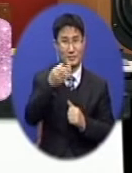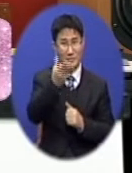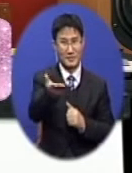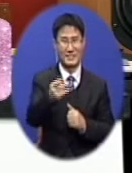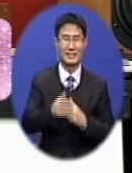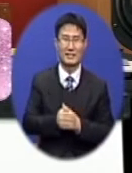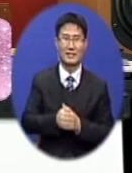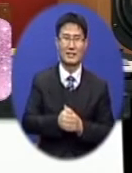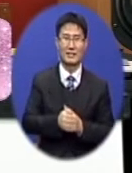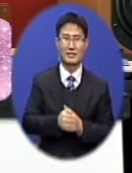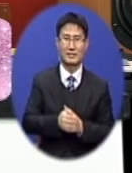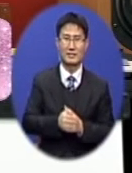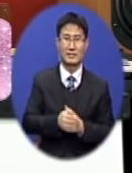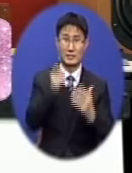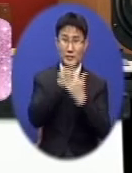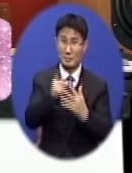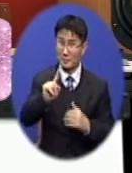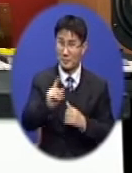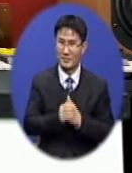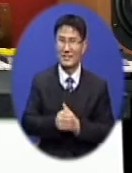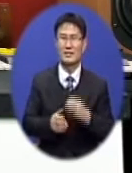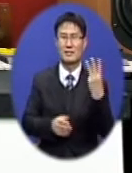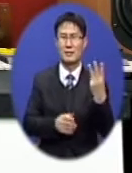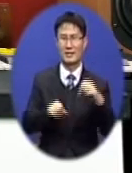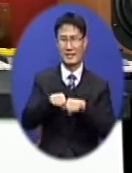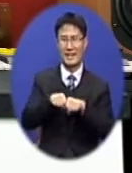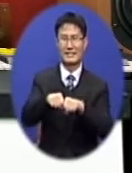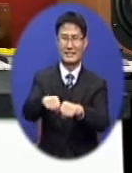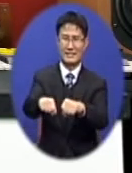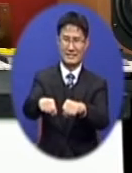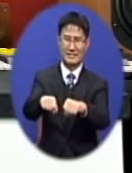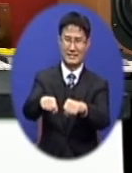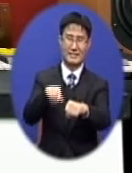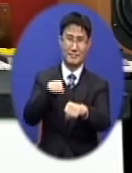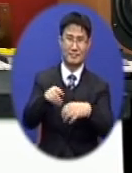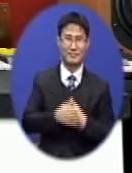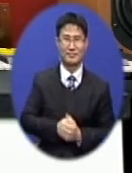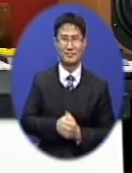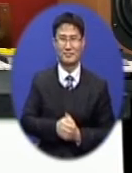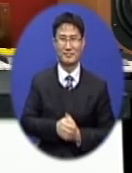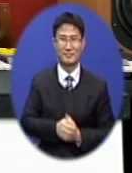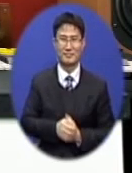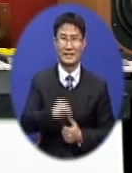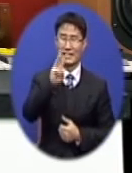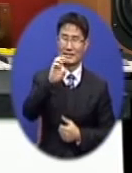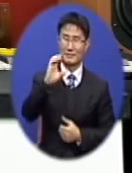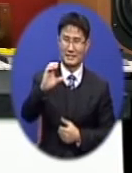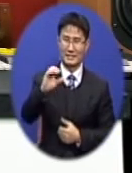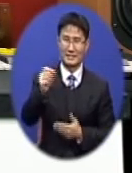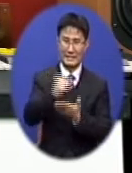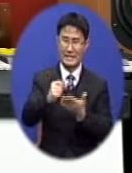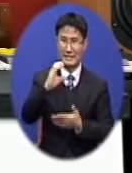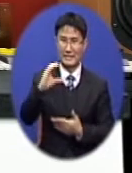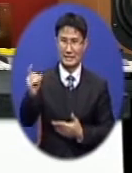문제였습니다. 네. 네. 정답은 3번 카트였습니다. 네. 네. MC들의 사인 CD